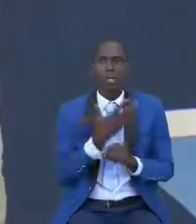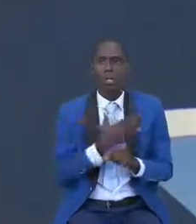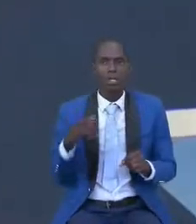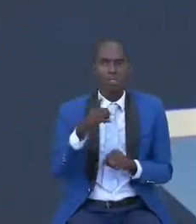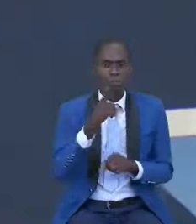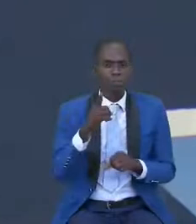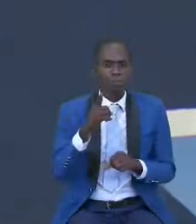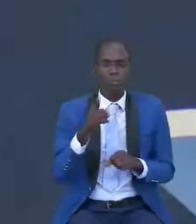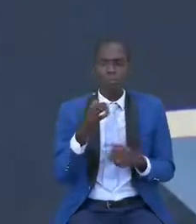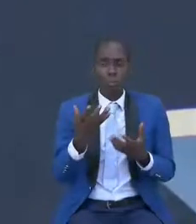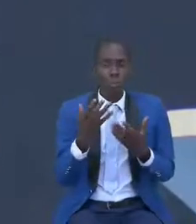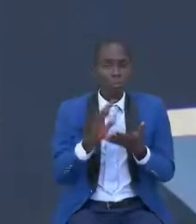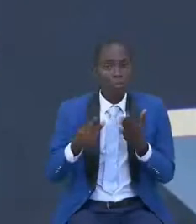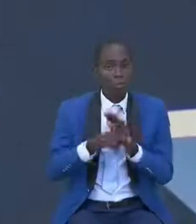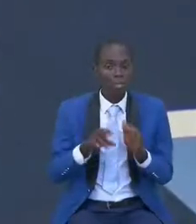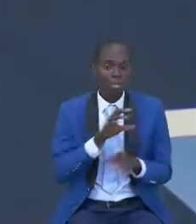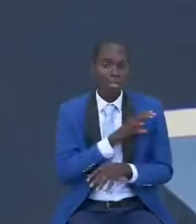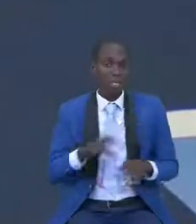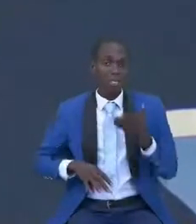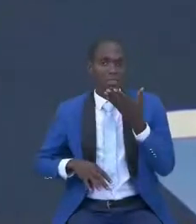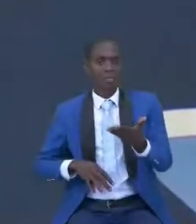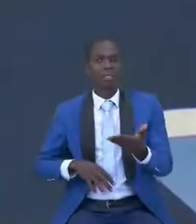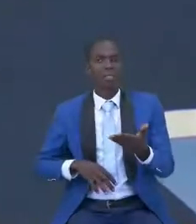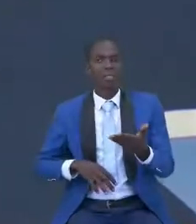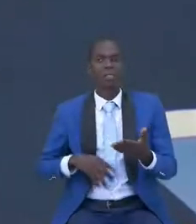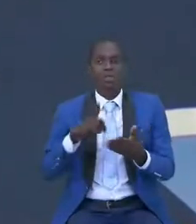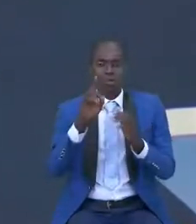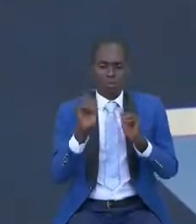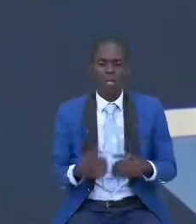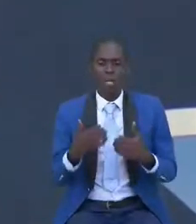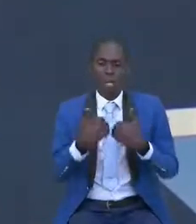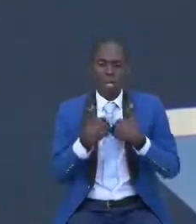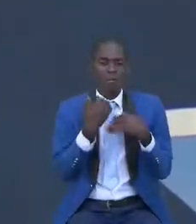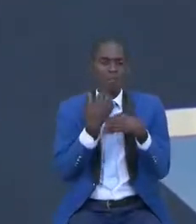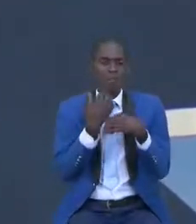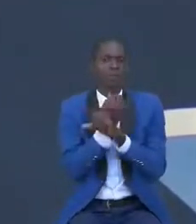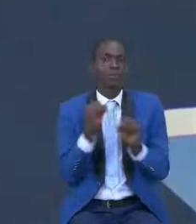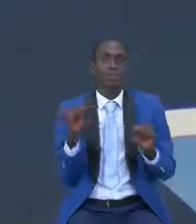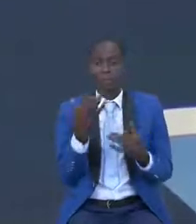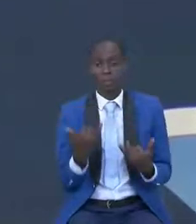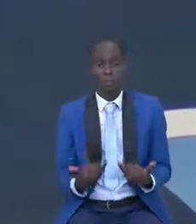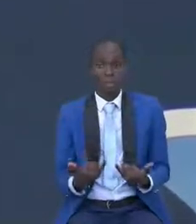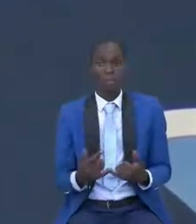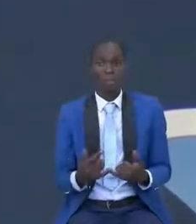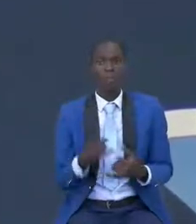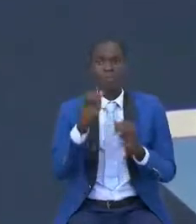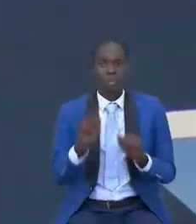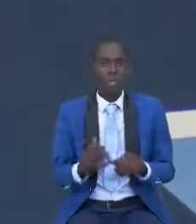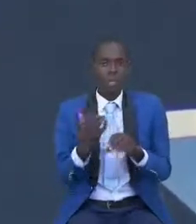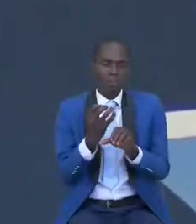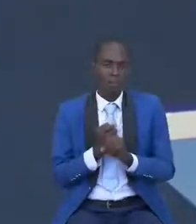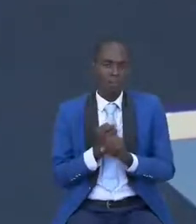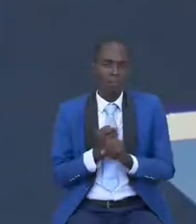ta rédemption, et que tu peux avoir le pardon, même là où tu es. Tu peux avoir le